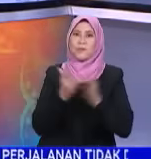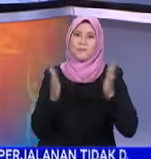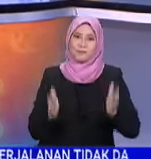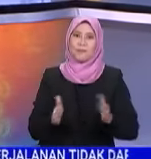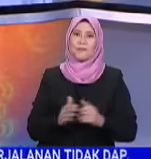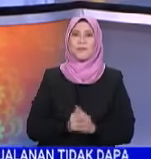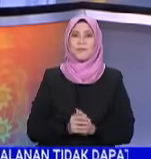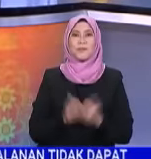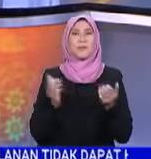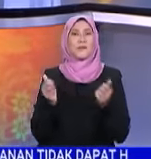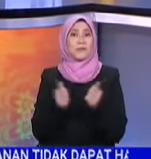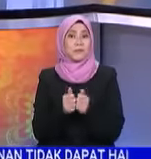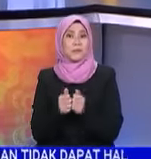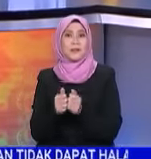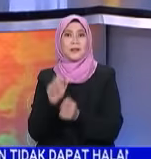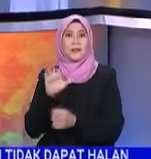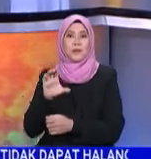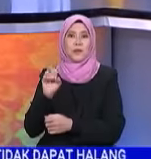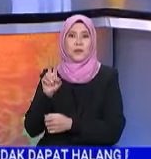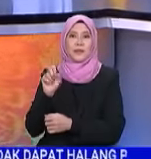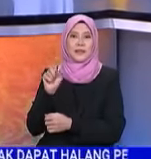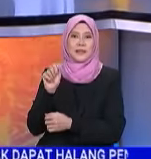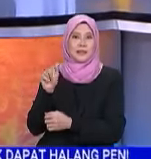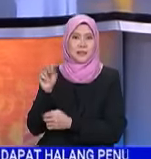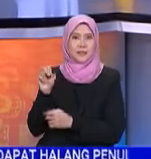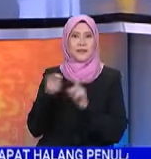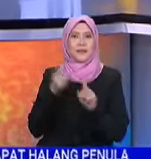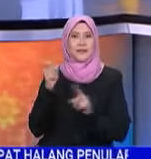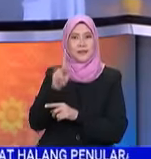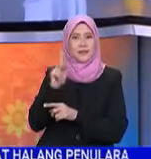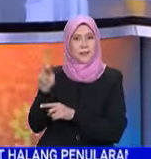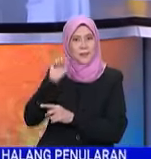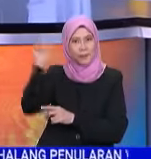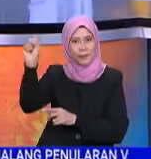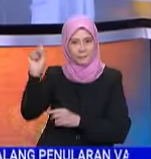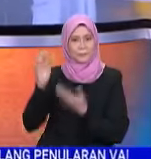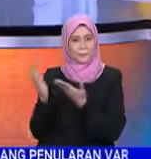bersama konstantin pahlawan di Kota Kinabalu silakan